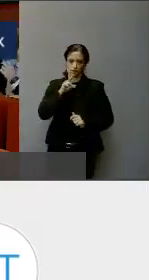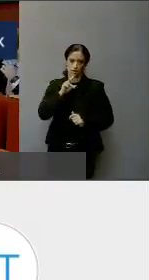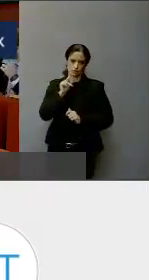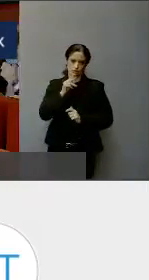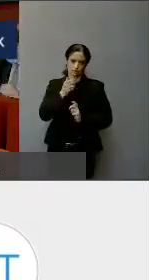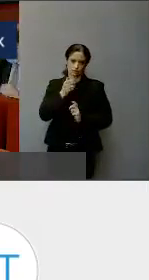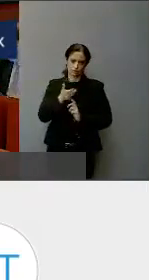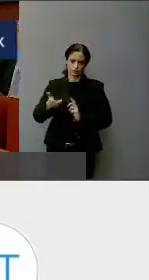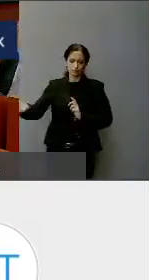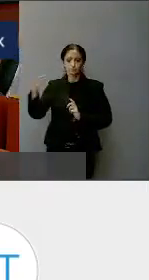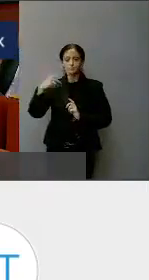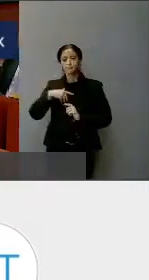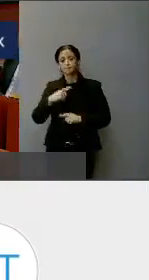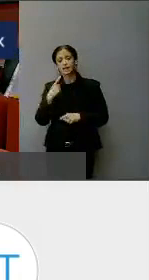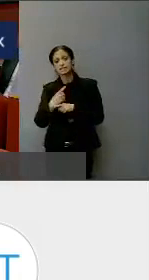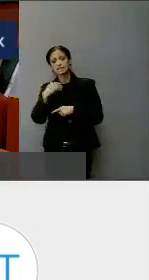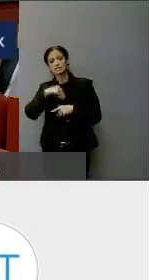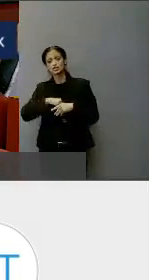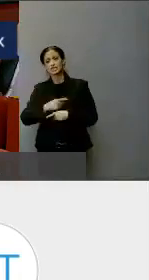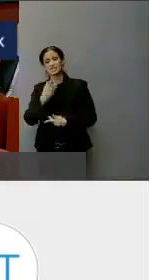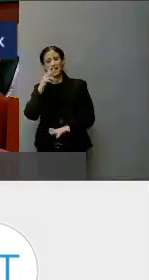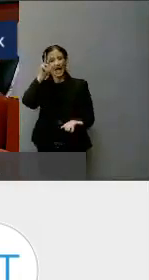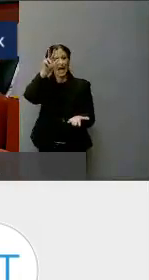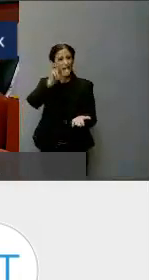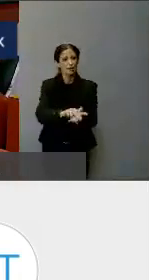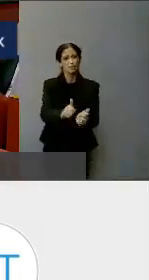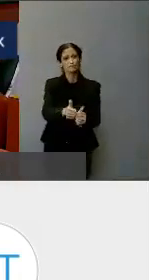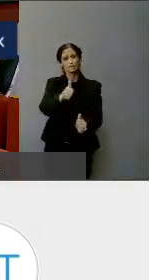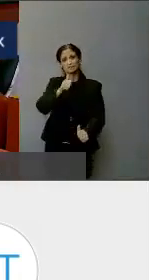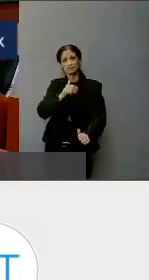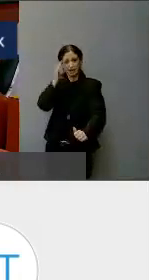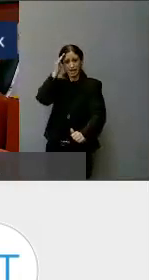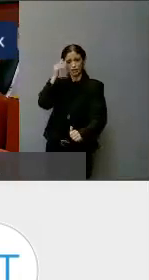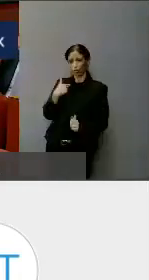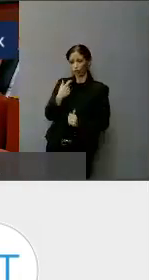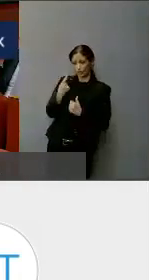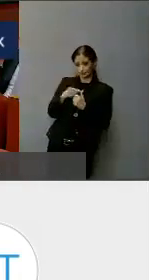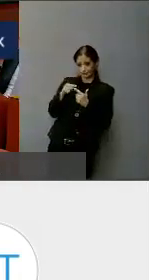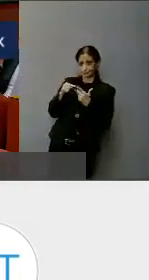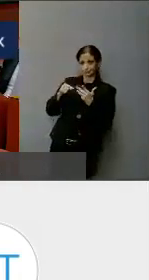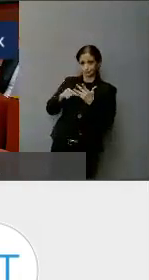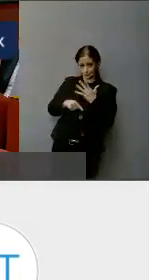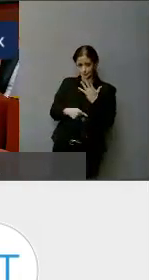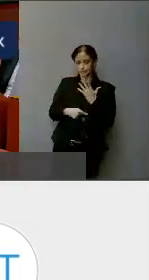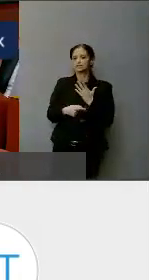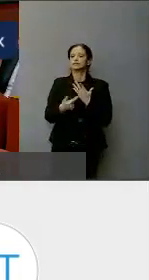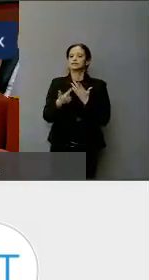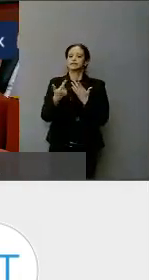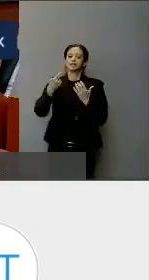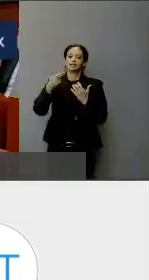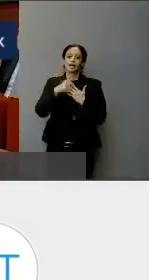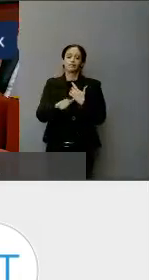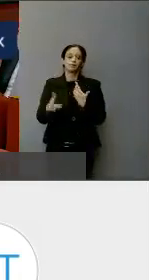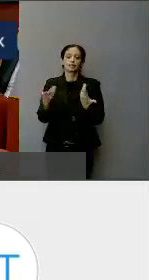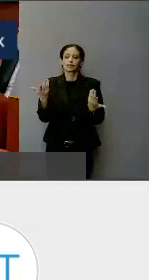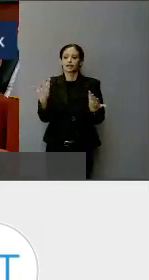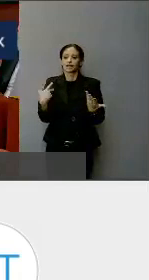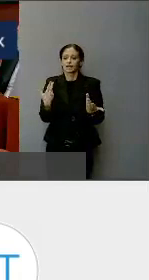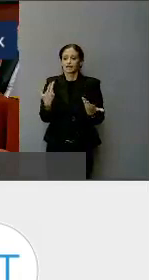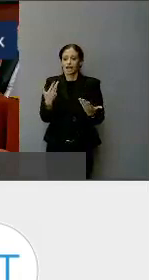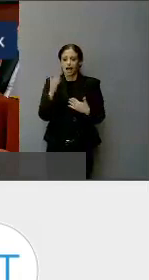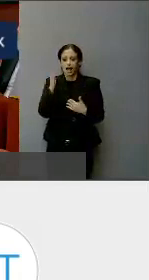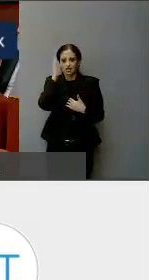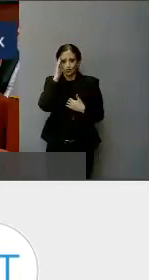le esigenze di dire ma prima di approvare ascoltare una volta questa ascoltate ascoltate perché non si finisce mai di